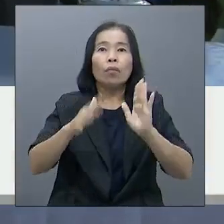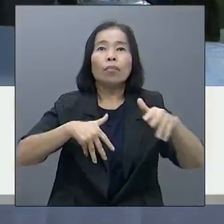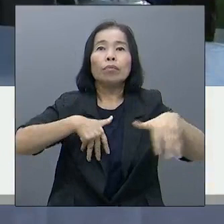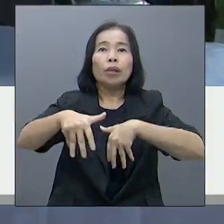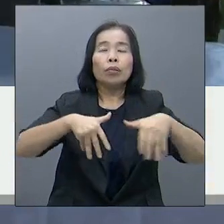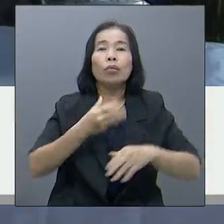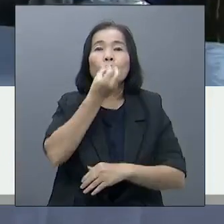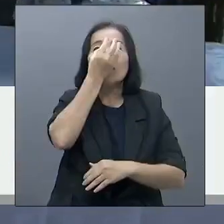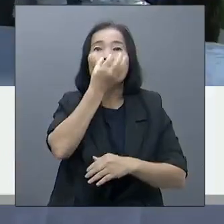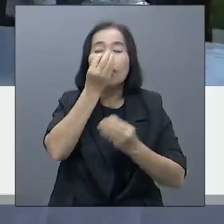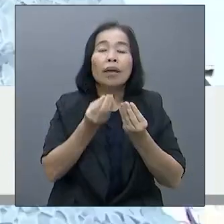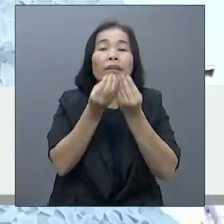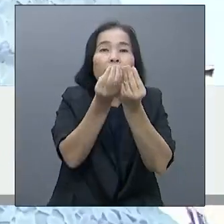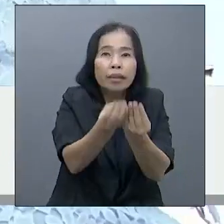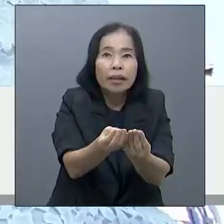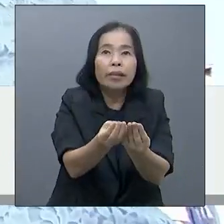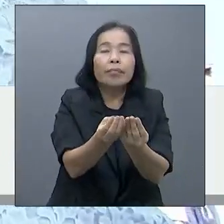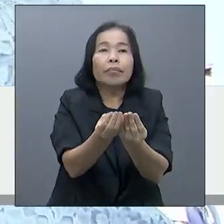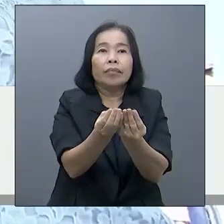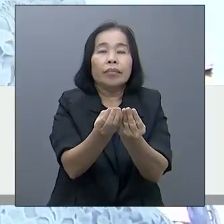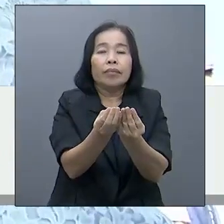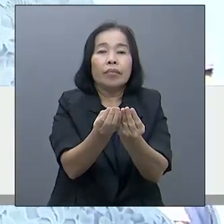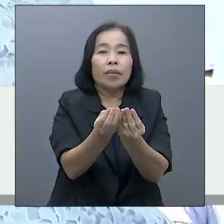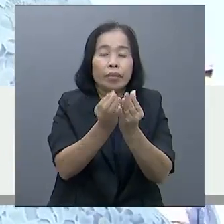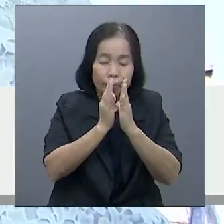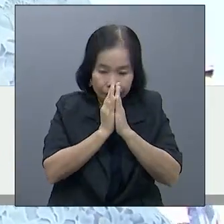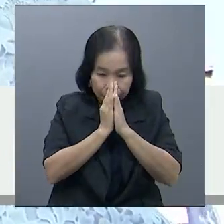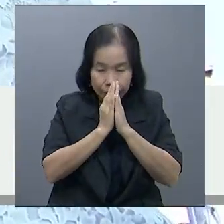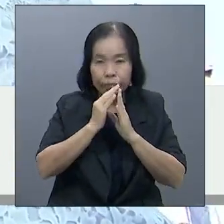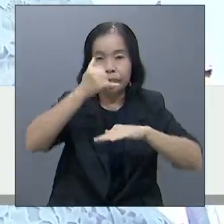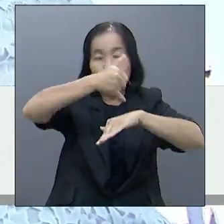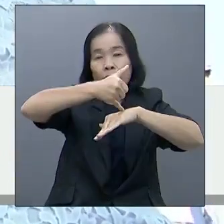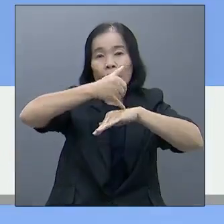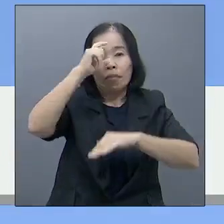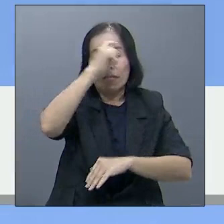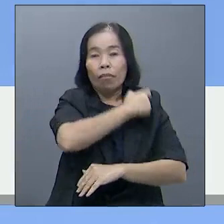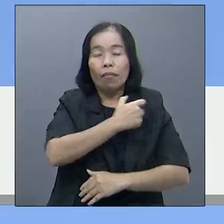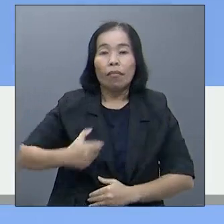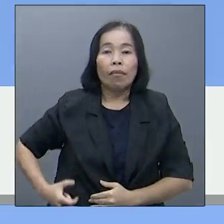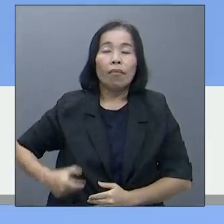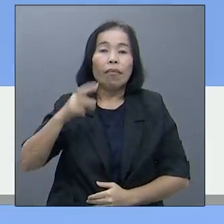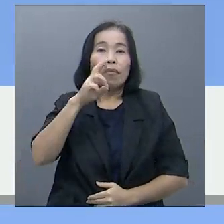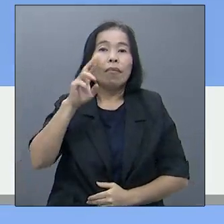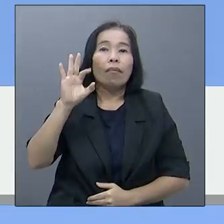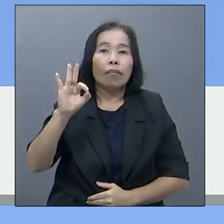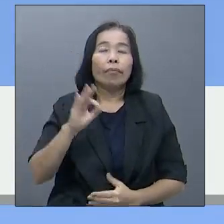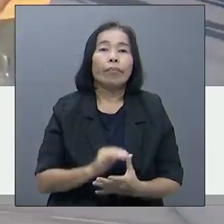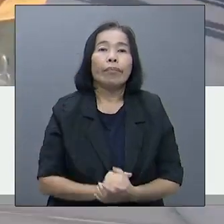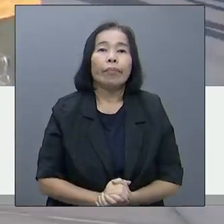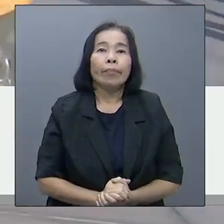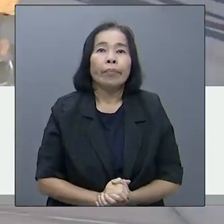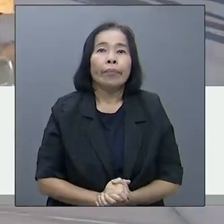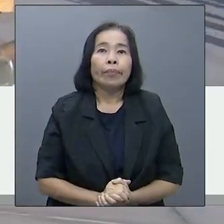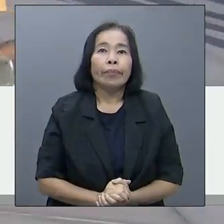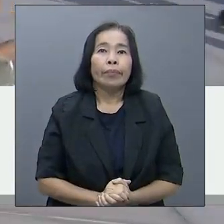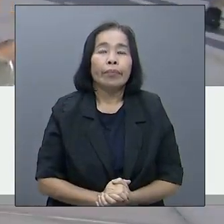ถวายราชสักการะพระบรมราชานุสาวรีย์พระบาทสมเด็จพระบรมชนกาธิเบศมหาภูมิพลอดุลยเดชมหาราชบรมนาถ